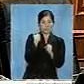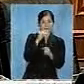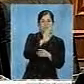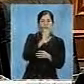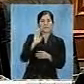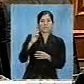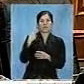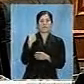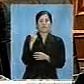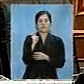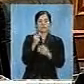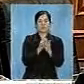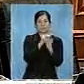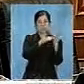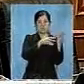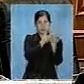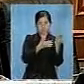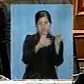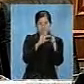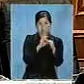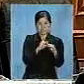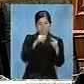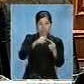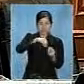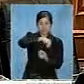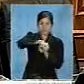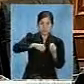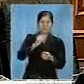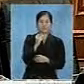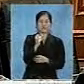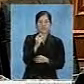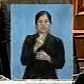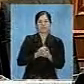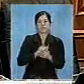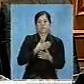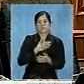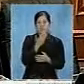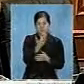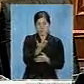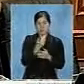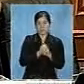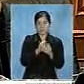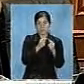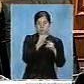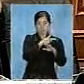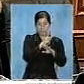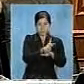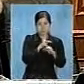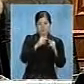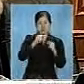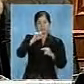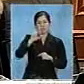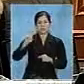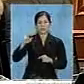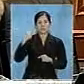ของการดำเนินนโยบายตามกรอบเสถียรภาพทางเศรษฐกิจซึ่งผมได้ขออนุญาตต่อท่านสภาท่านประธานสภาที่ครบไว้แล้วนะ